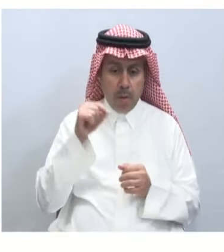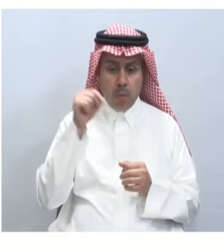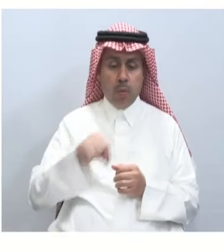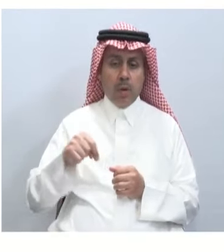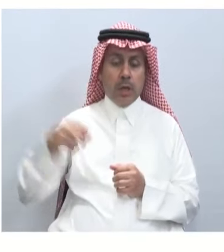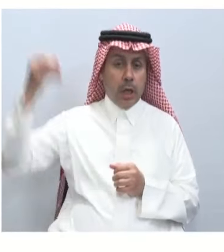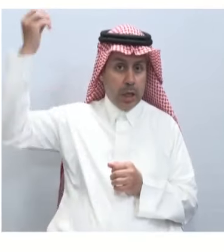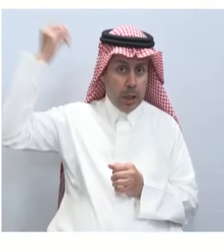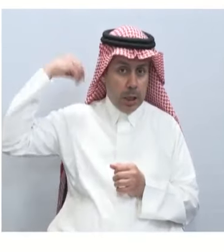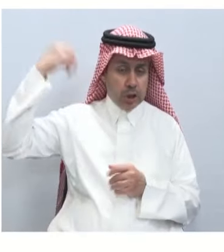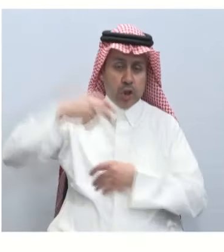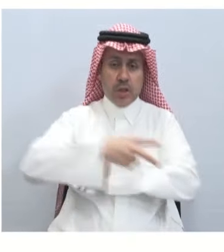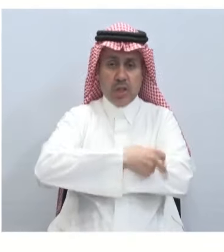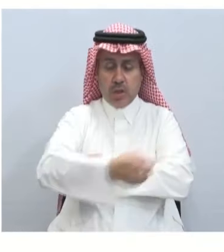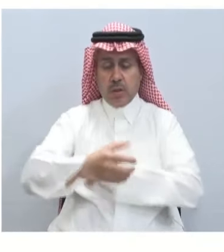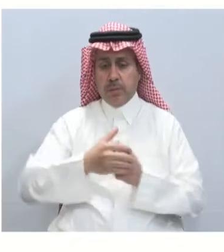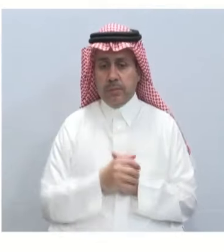له به